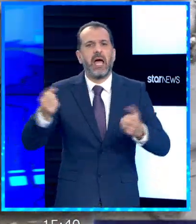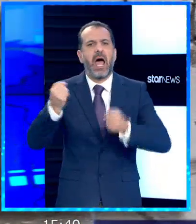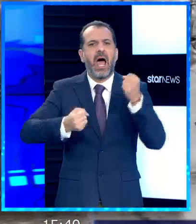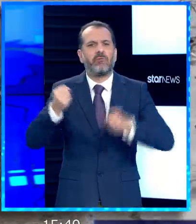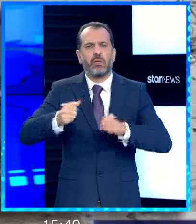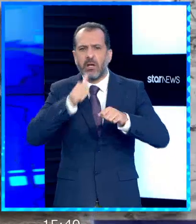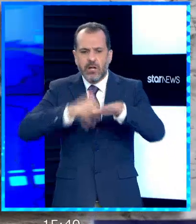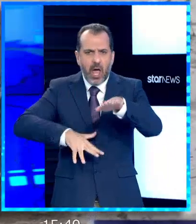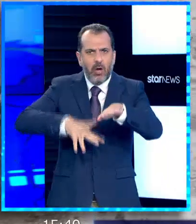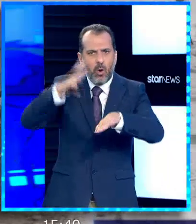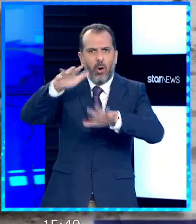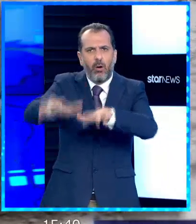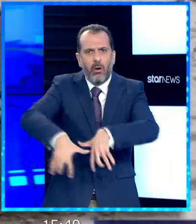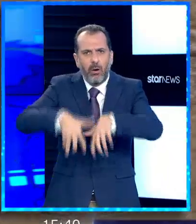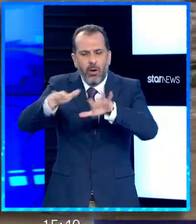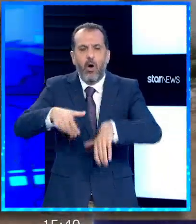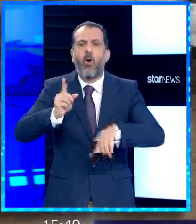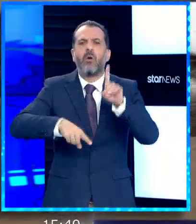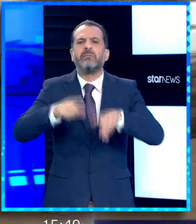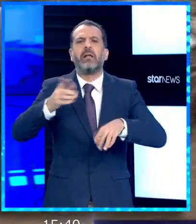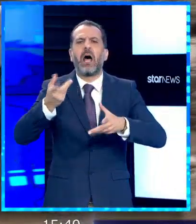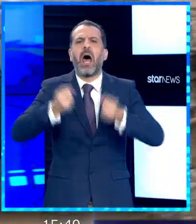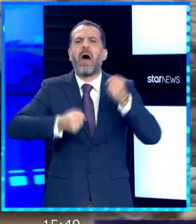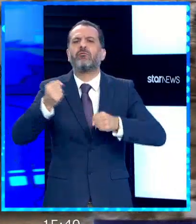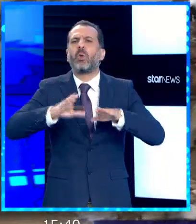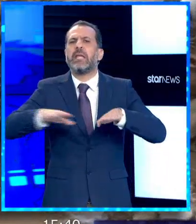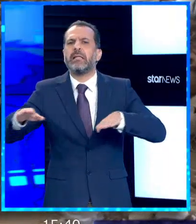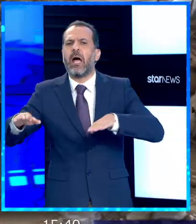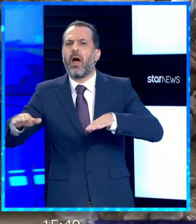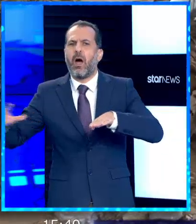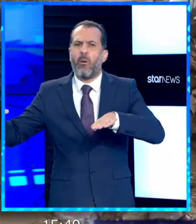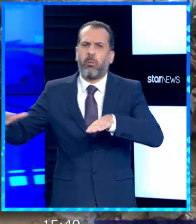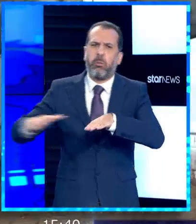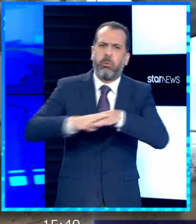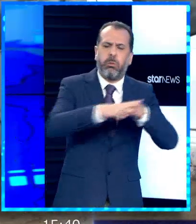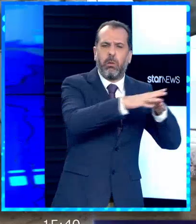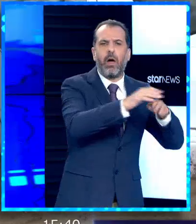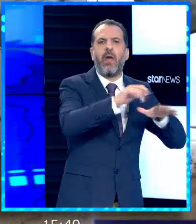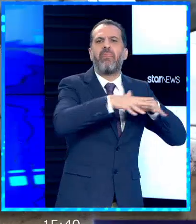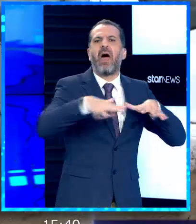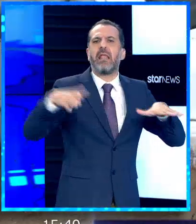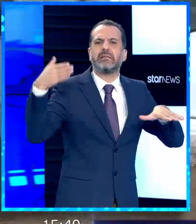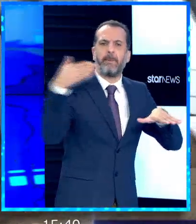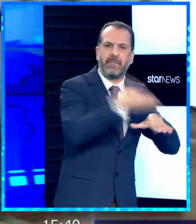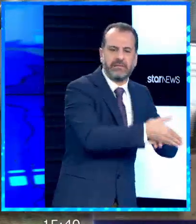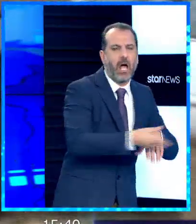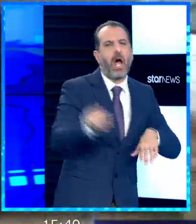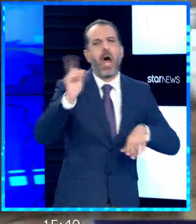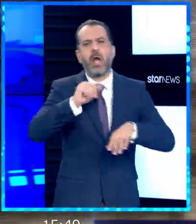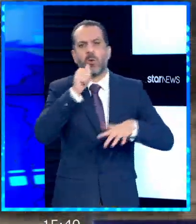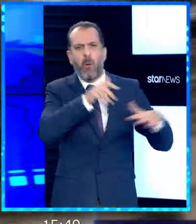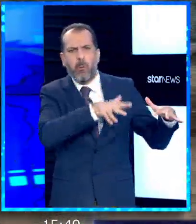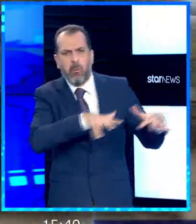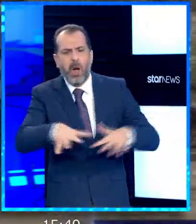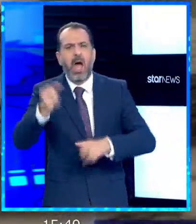λάσπη. Άλλα αυτοκίνητα έχουν καταλήξει μέσα στη θάλασσα. Επίσης, αυτοκίνητα τα παρέχει ορμητικό σχήμαρο 250 μέτρα μακριά.